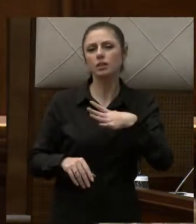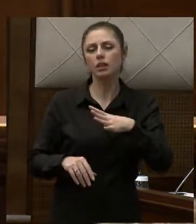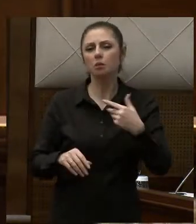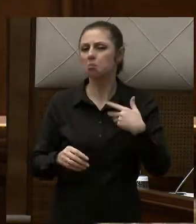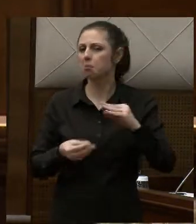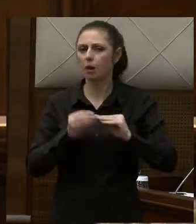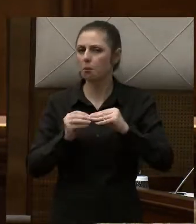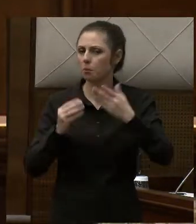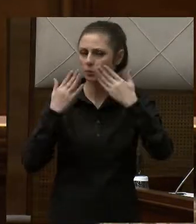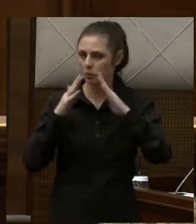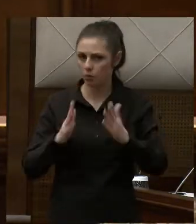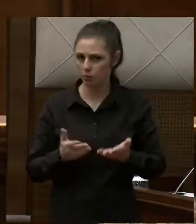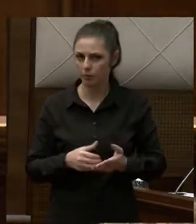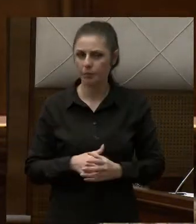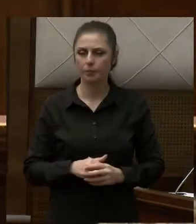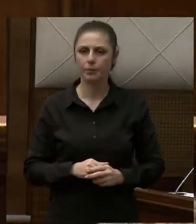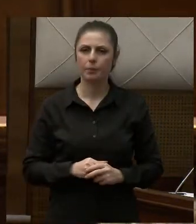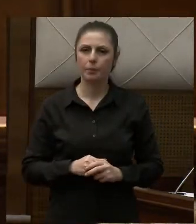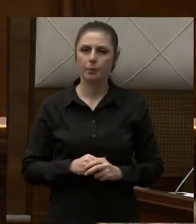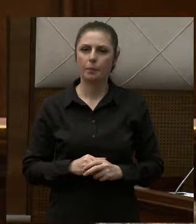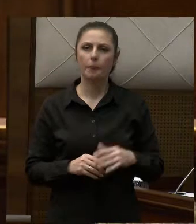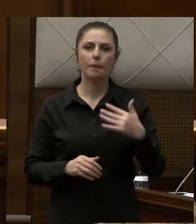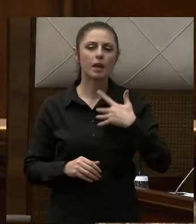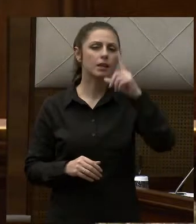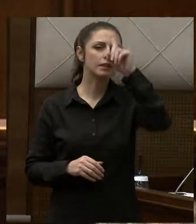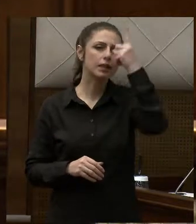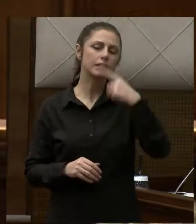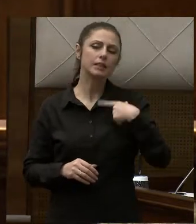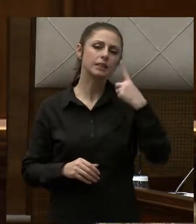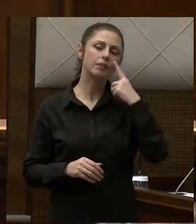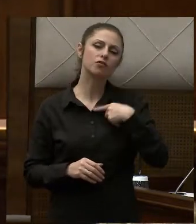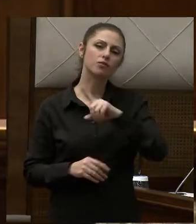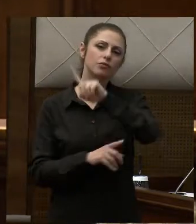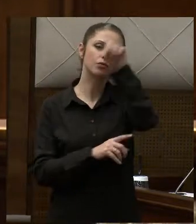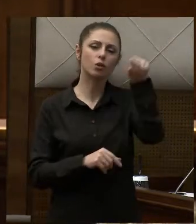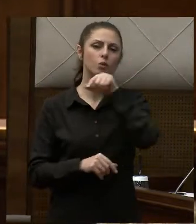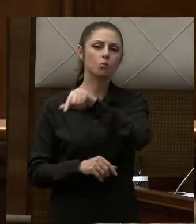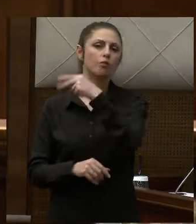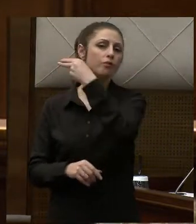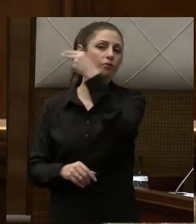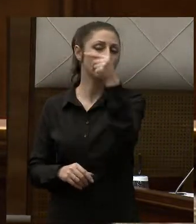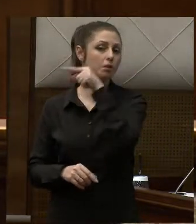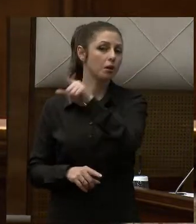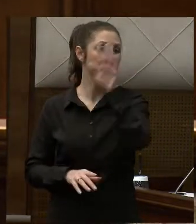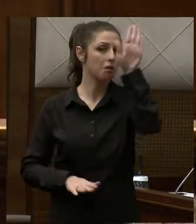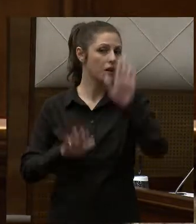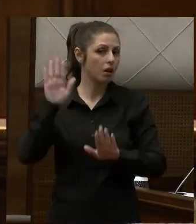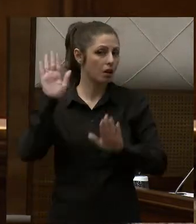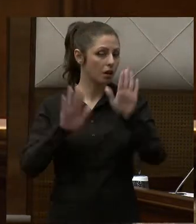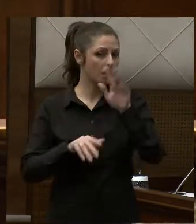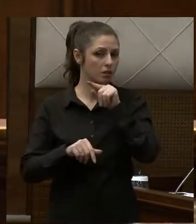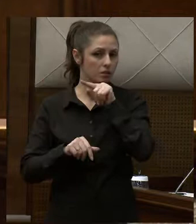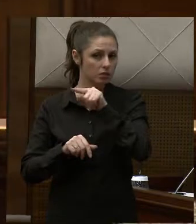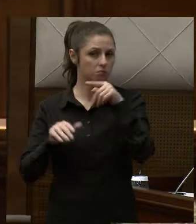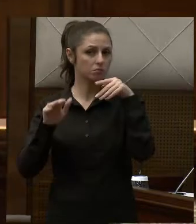yok. Ama biz sadece devlete şunu sorarız. Bu firma ihaleye girme hakkına